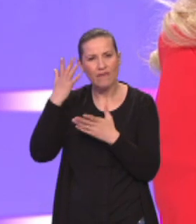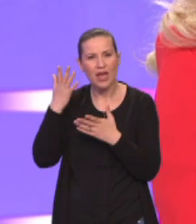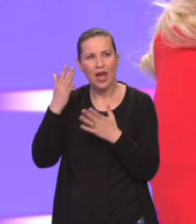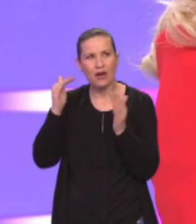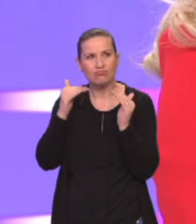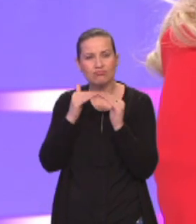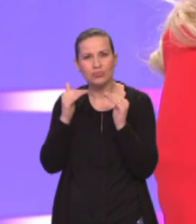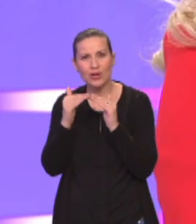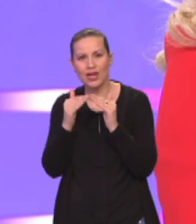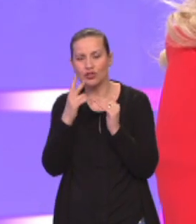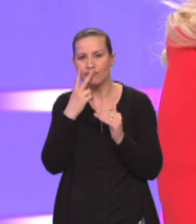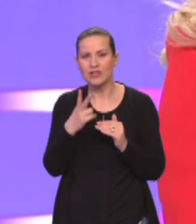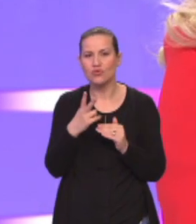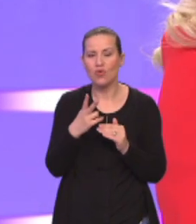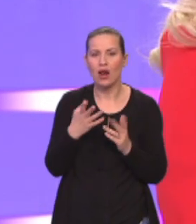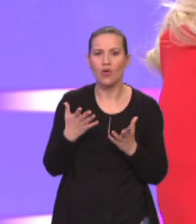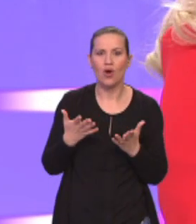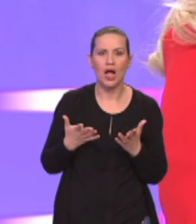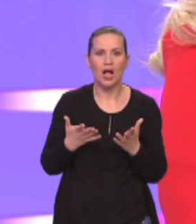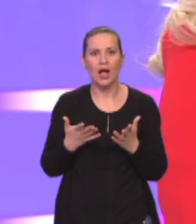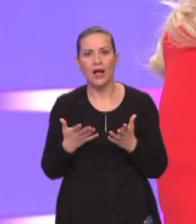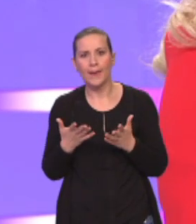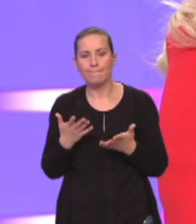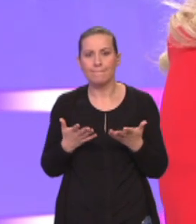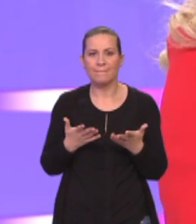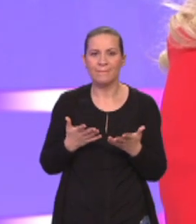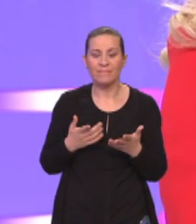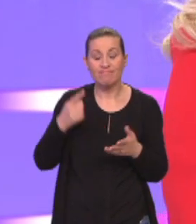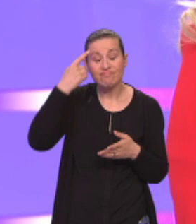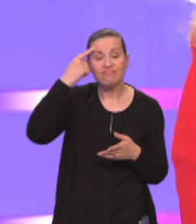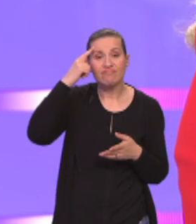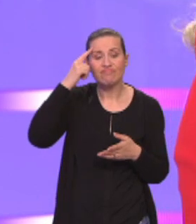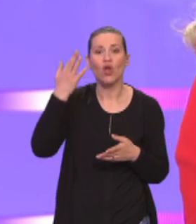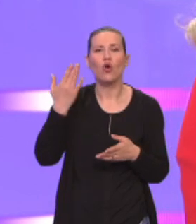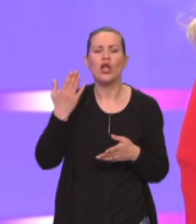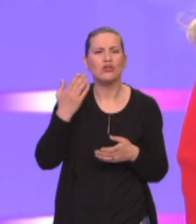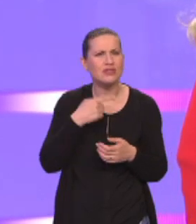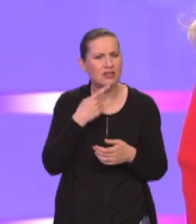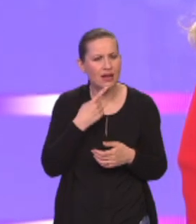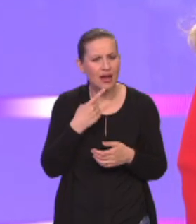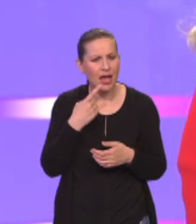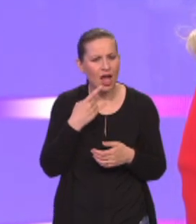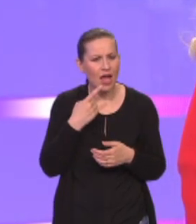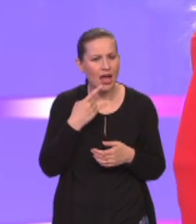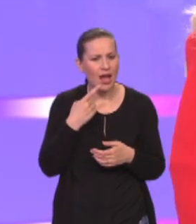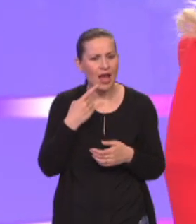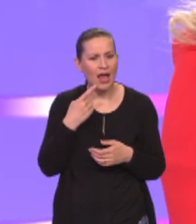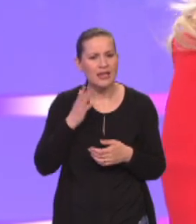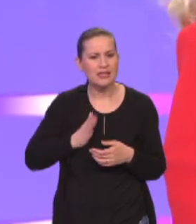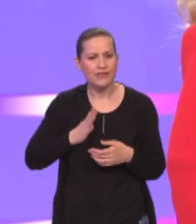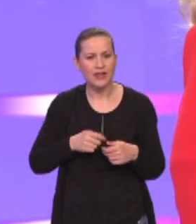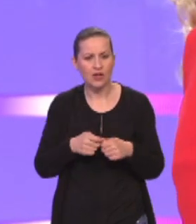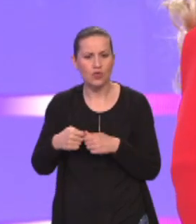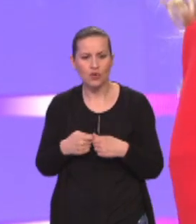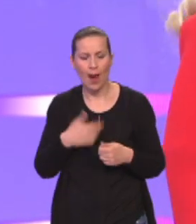Uspoređujem, vizualno onako uspoređujem i mislim se, koliko ste rekli civilnih? 50.000.